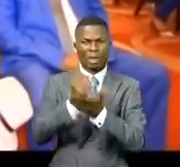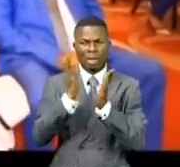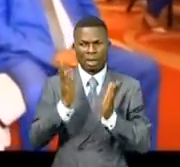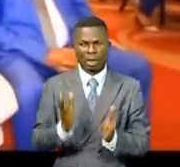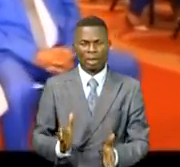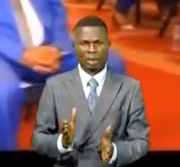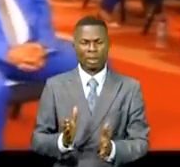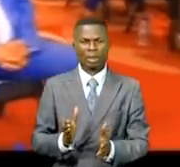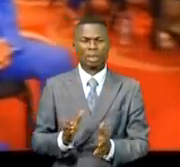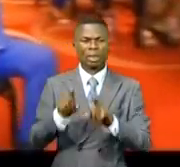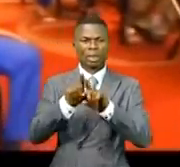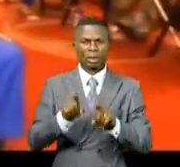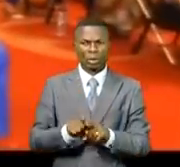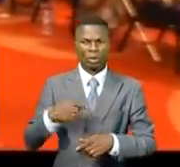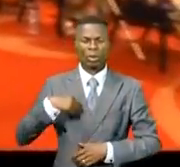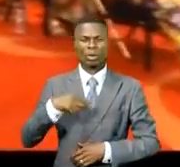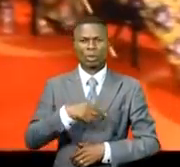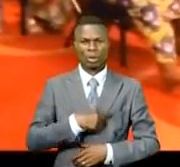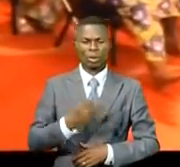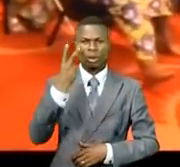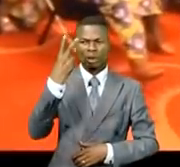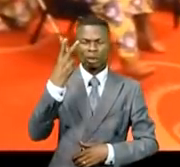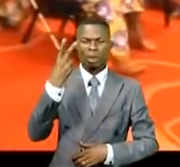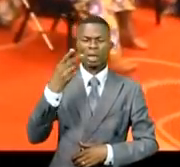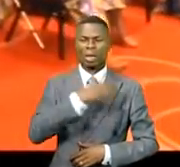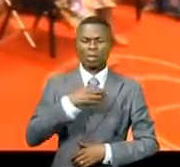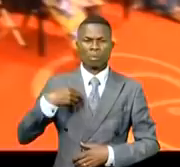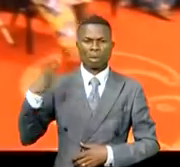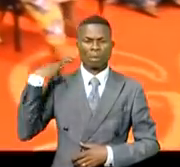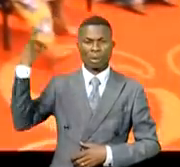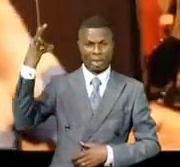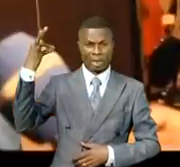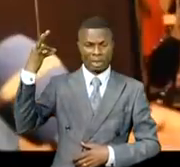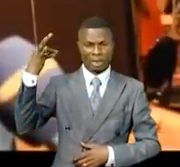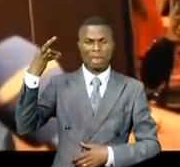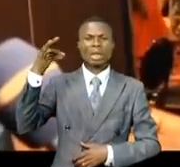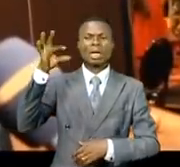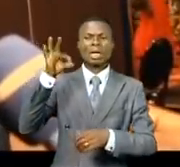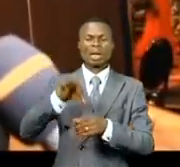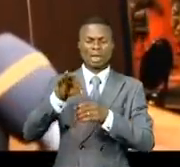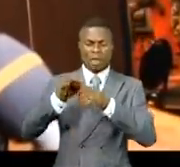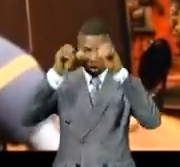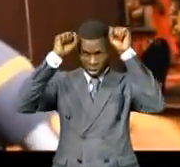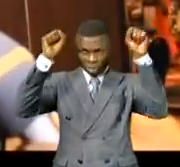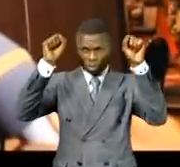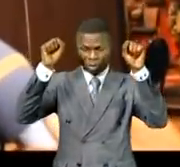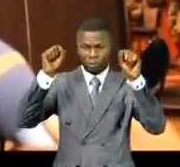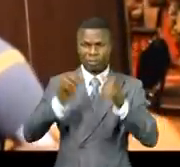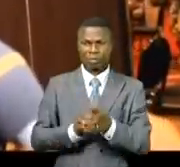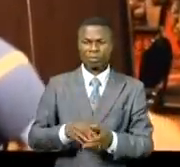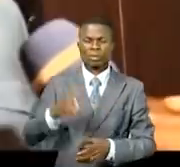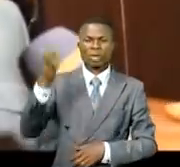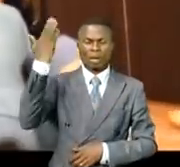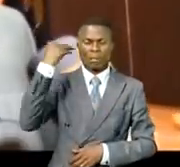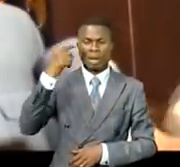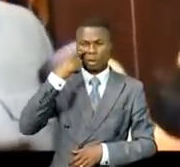Affaires étrangères. Nous avons même deux candidates, chefs de l'État, Akerele Yombe de Maïndombe et Marie-Josée